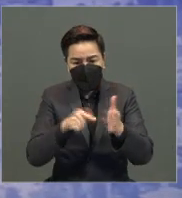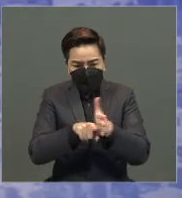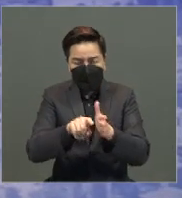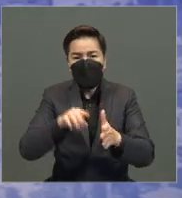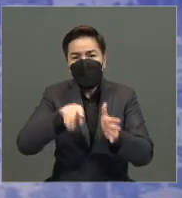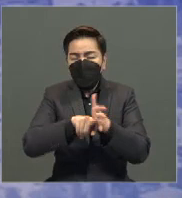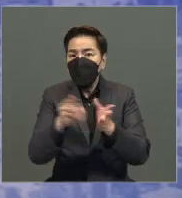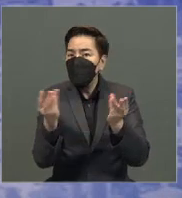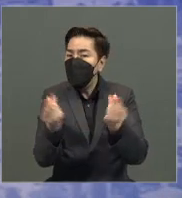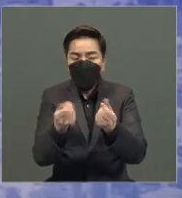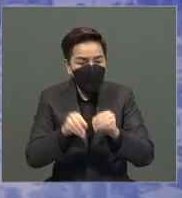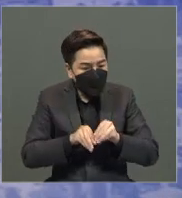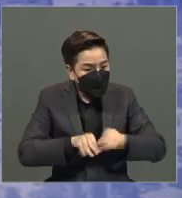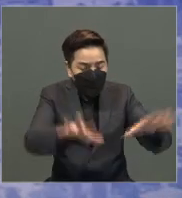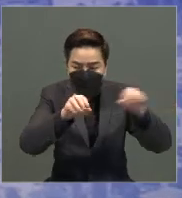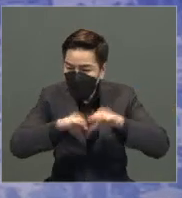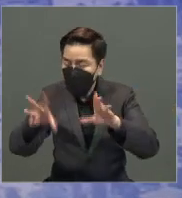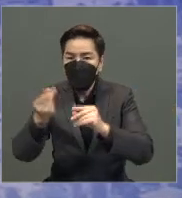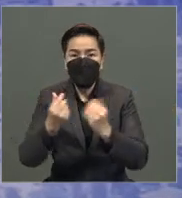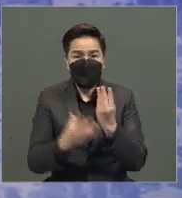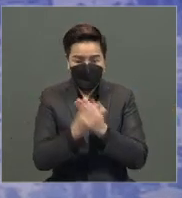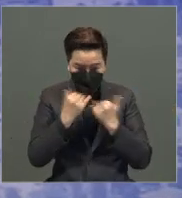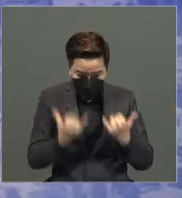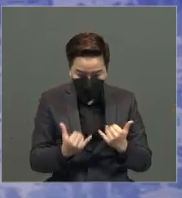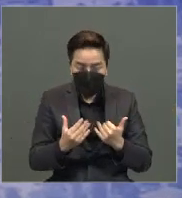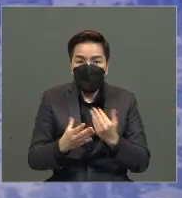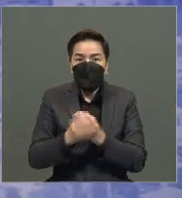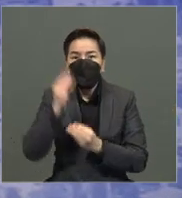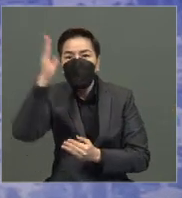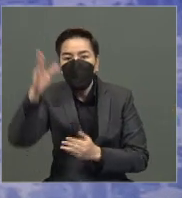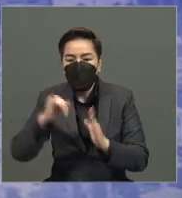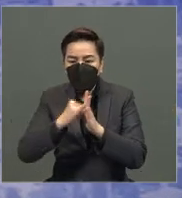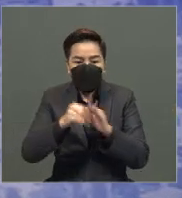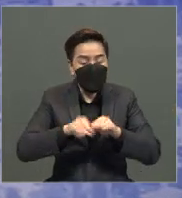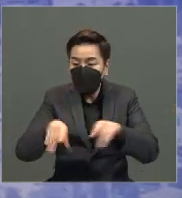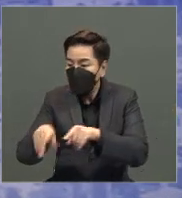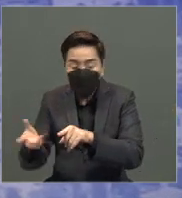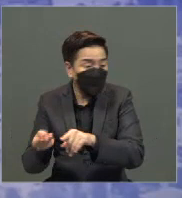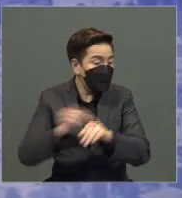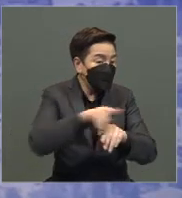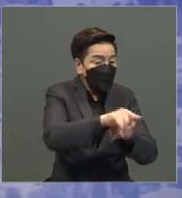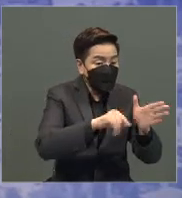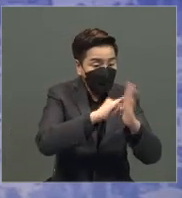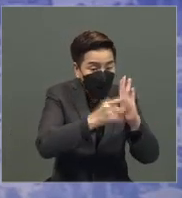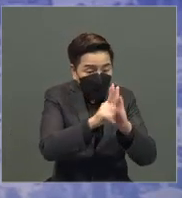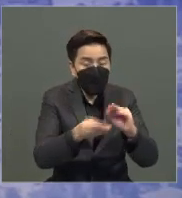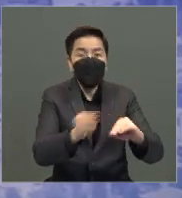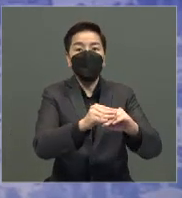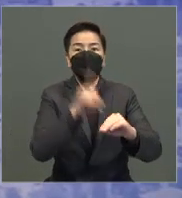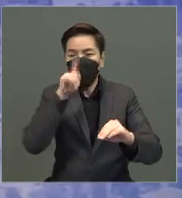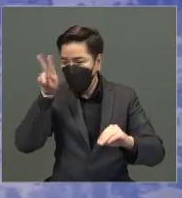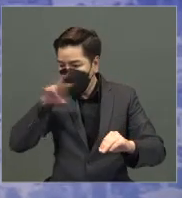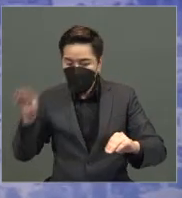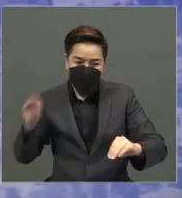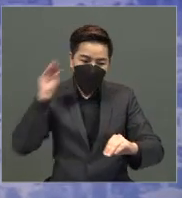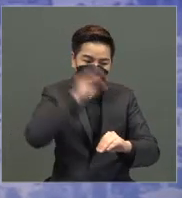คเนี่ยค่อนข้างรวดเร็วแผนที่เราวางไว้สัปดาห์นี้แต่พอสัปดาห์หน้าจังหวัดที่มีการระบาดเพิ่มเติมขึ้นไปก็จำเป็นจะต้องจัดหาวั